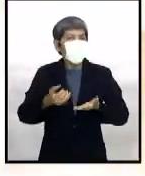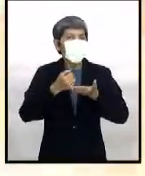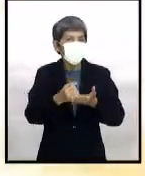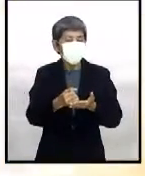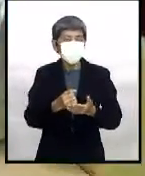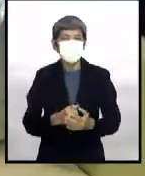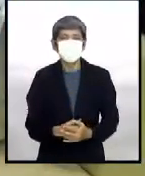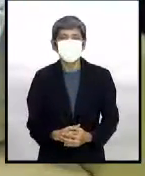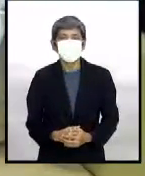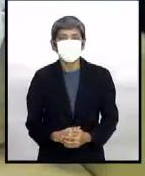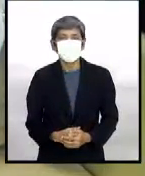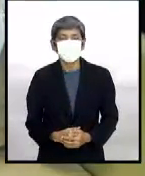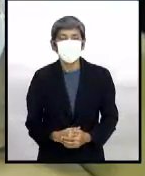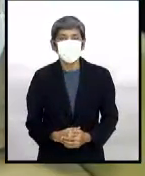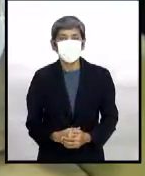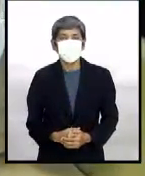ย